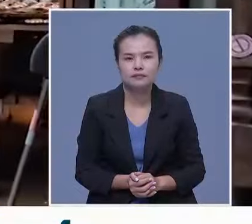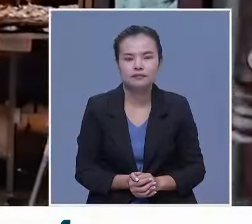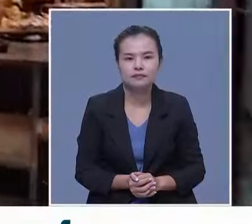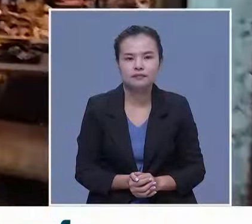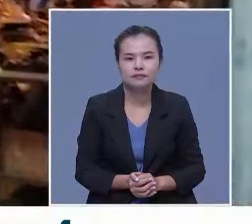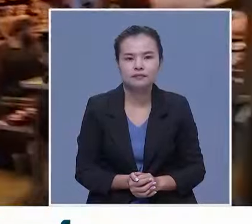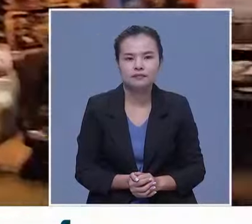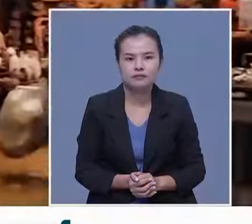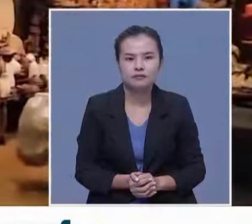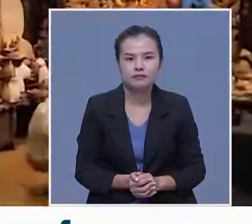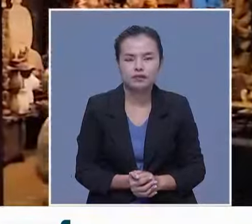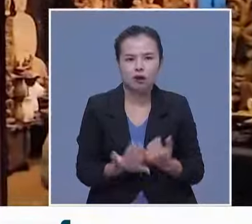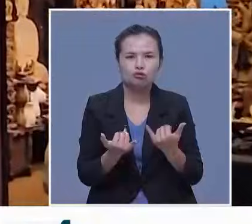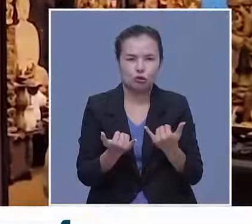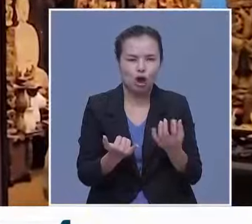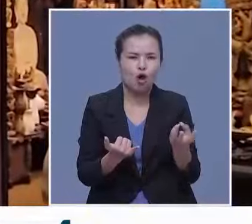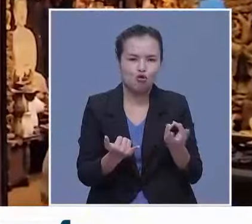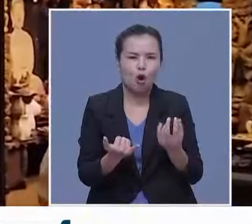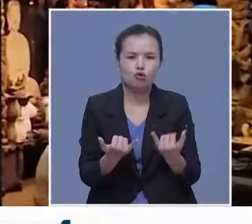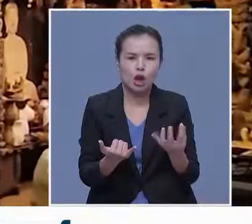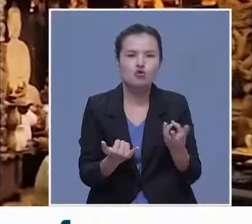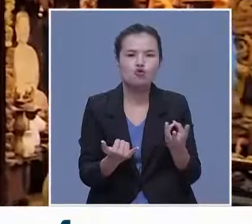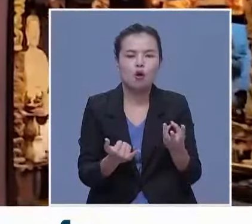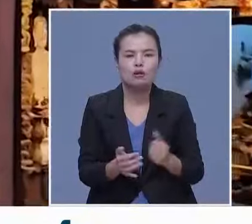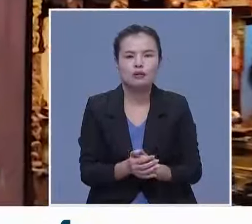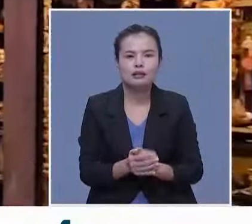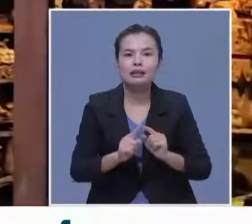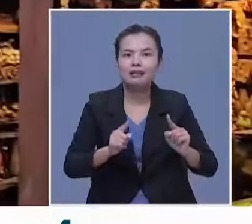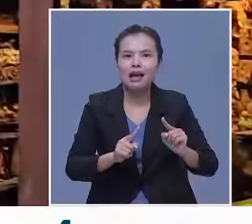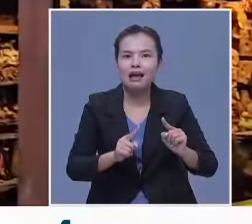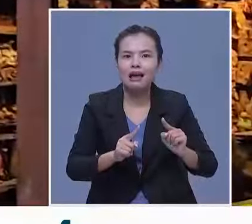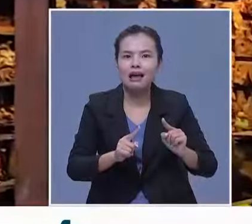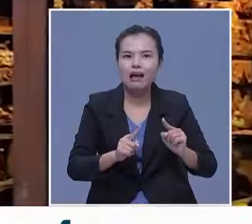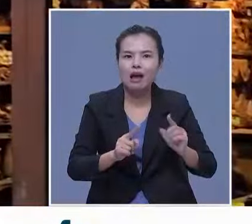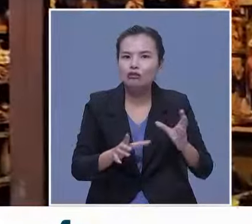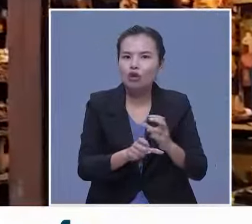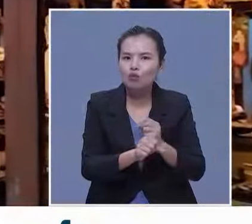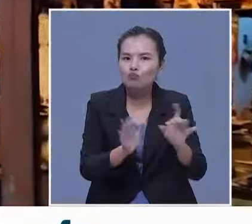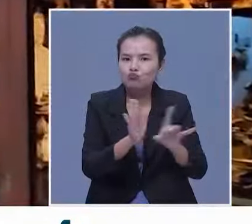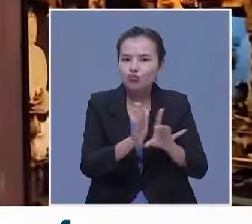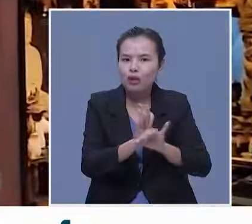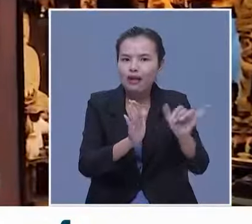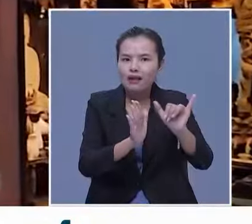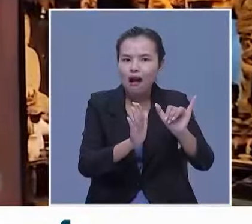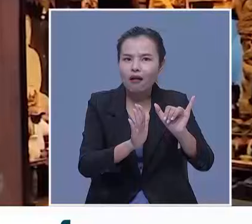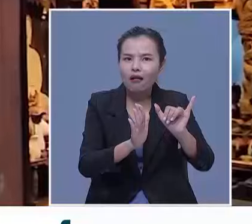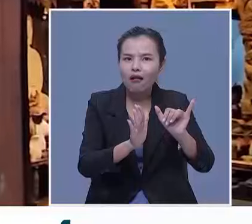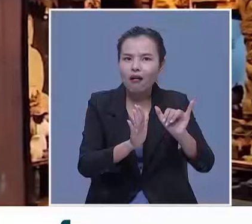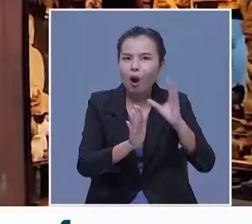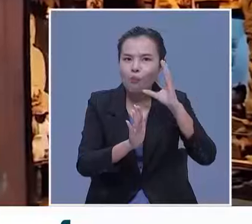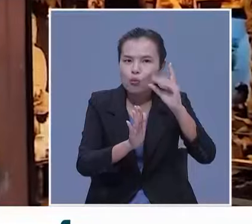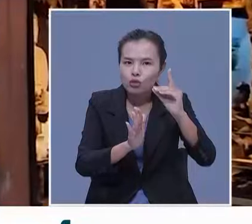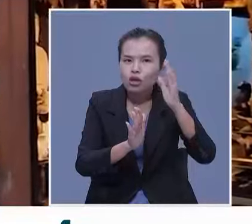อนี่ยังน้อยอยู่ครับน้อยมากแต่ว่ายังไม่หยุดไงไม่รู้ว่าคืนนี้จะขึ้นถึงขนาด